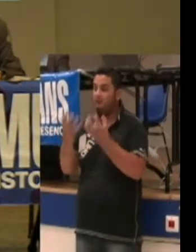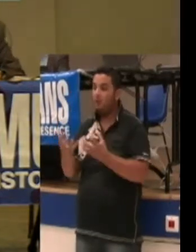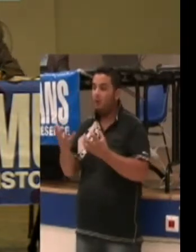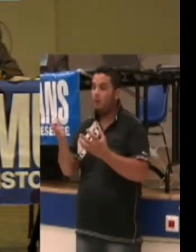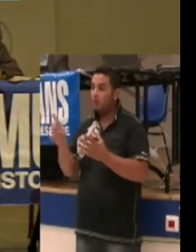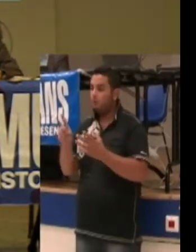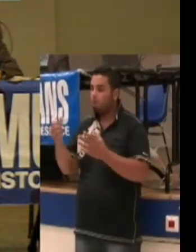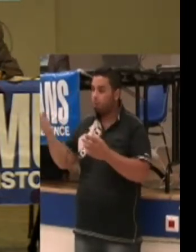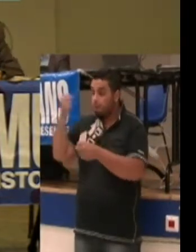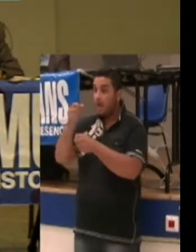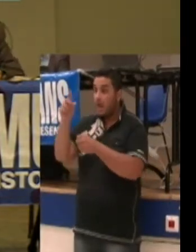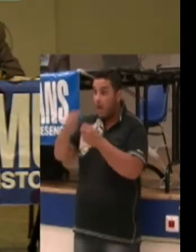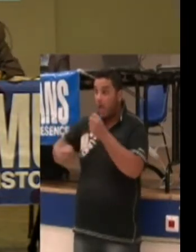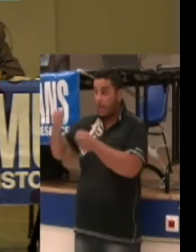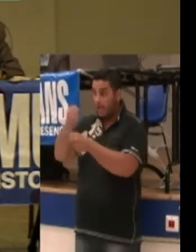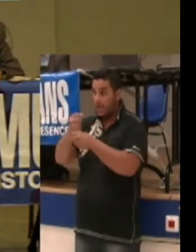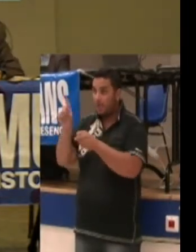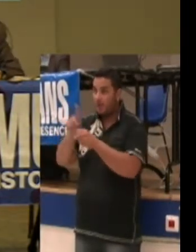adoré.